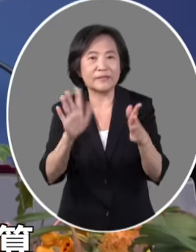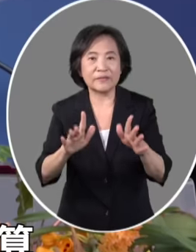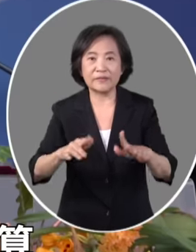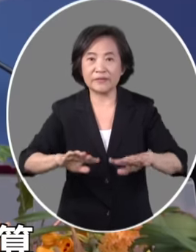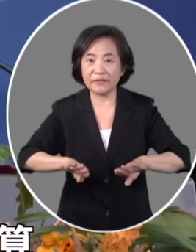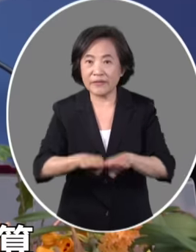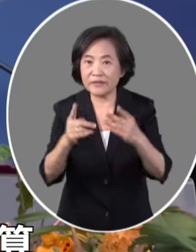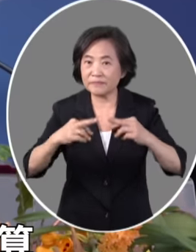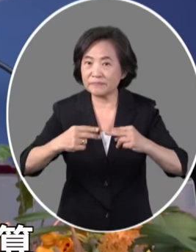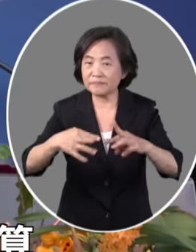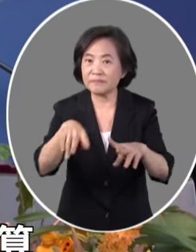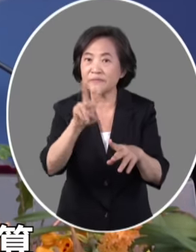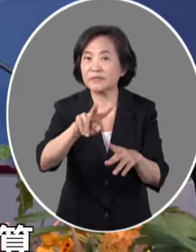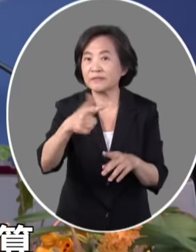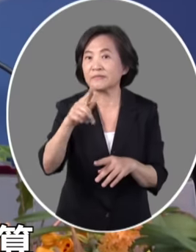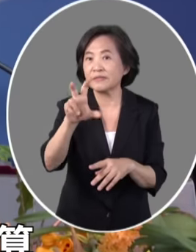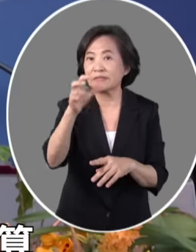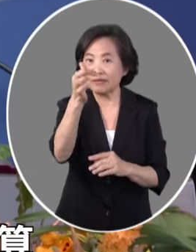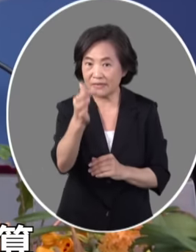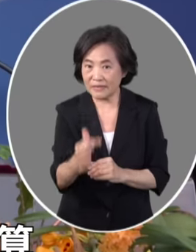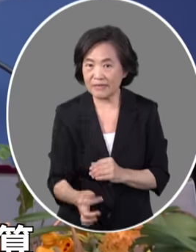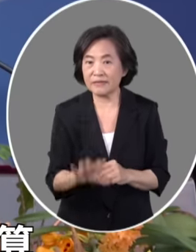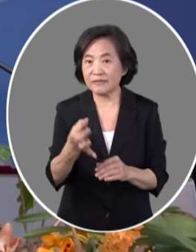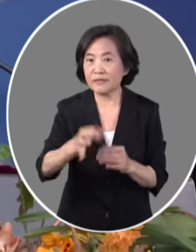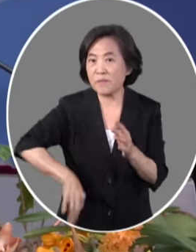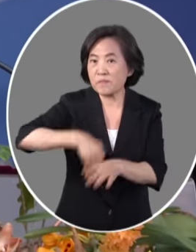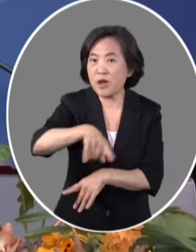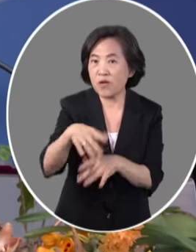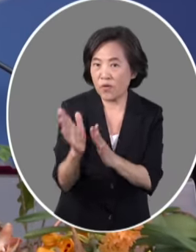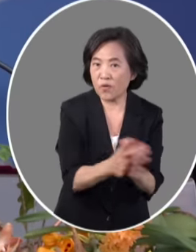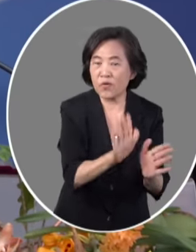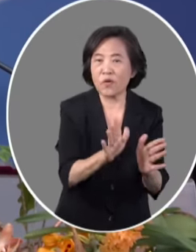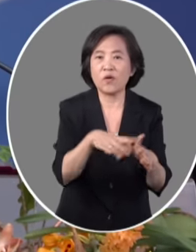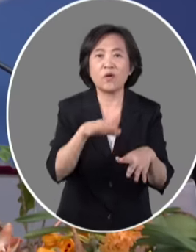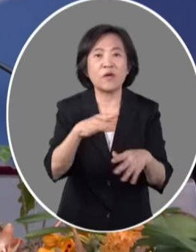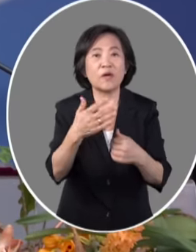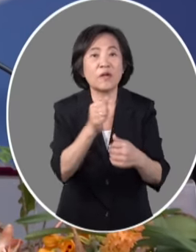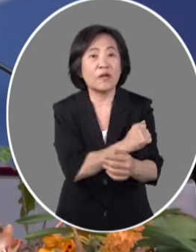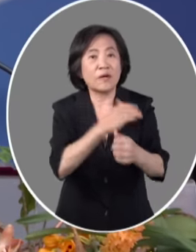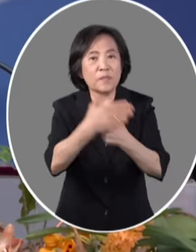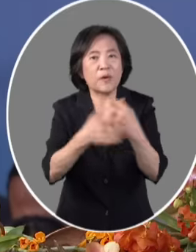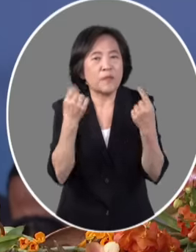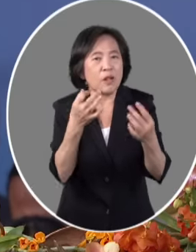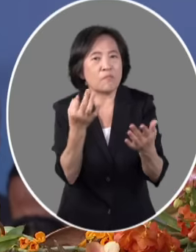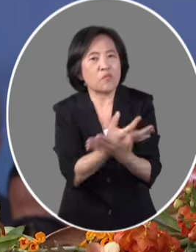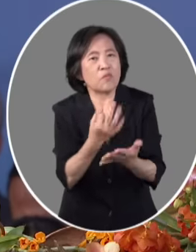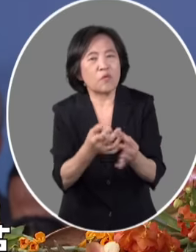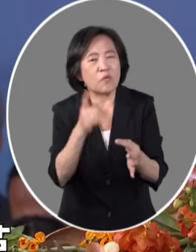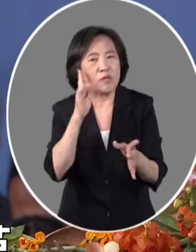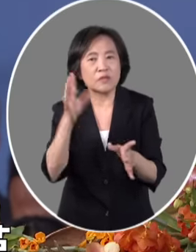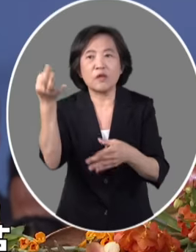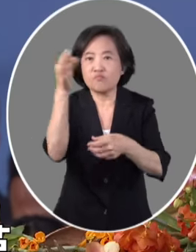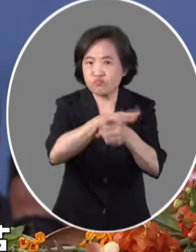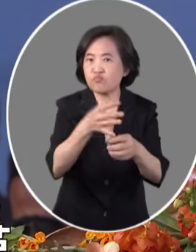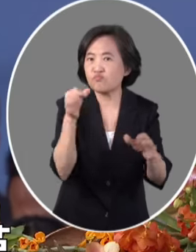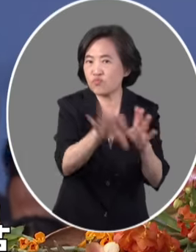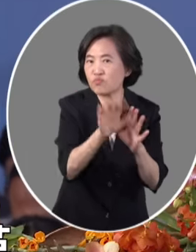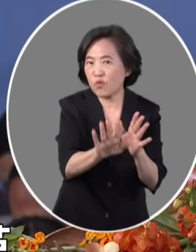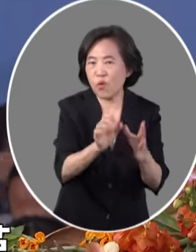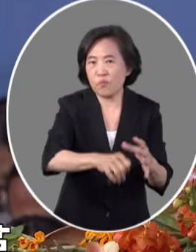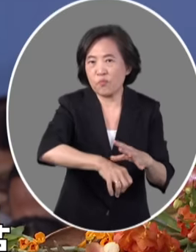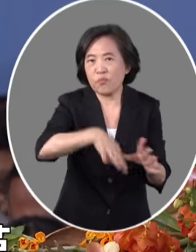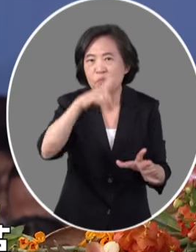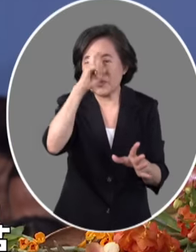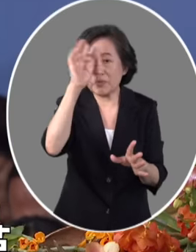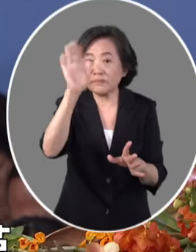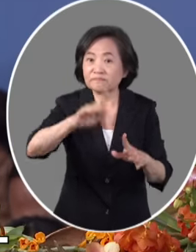的2670亿元的预算拨补劳保基金。我期盼下一个阶段劳保财